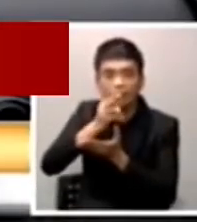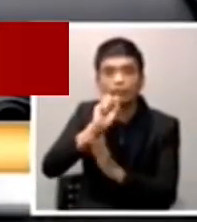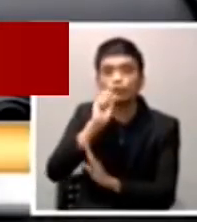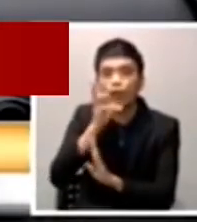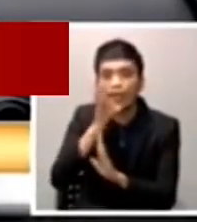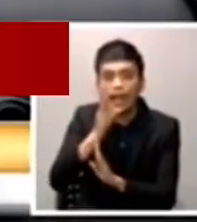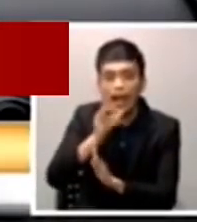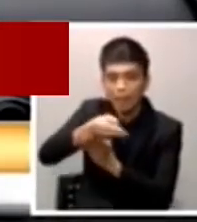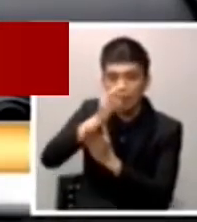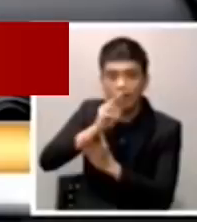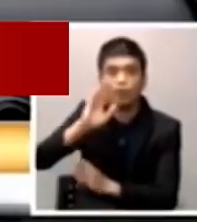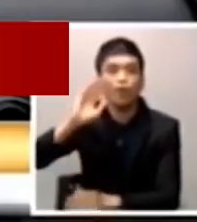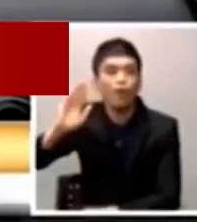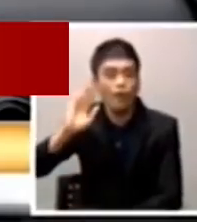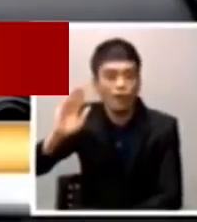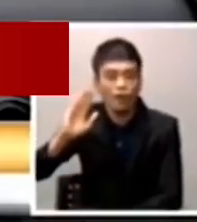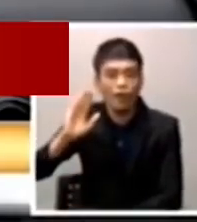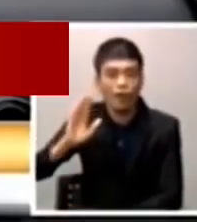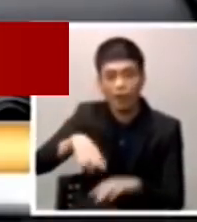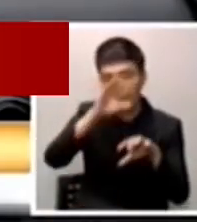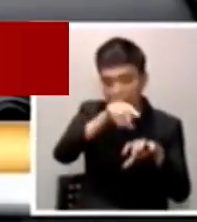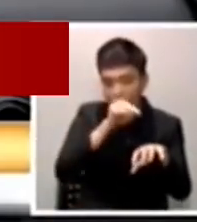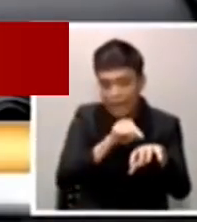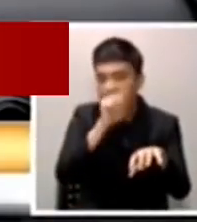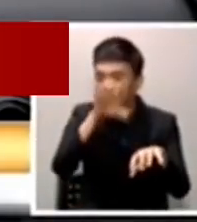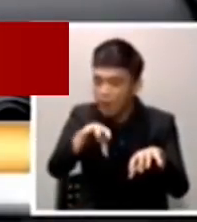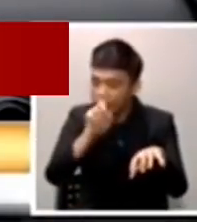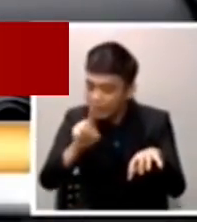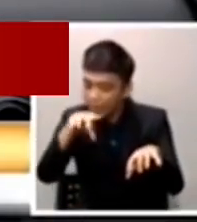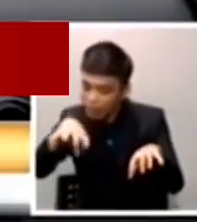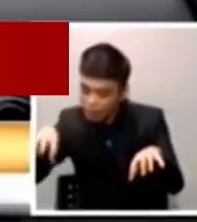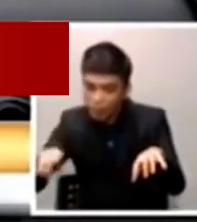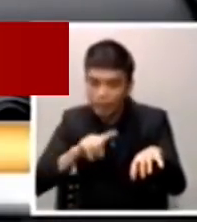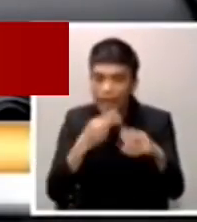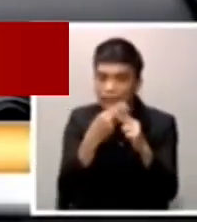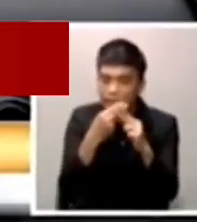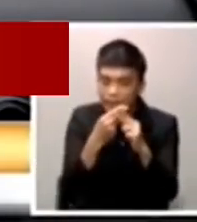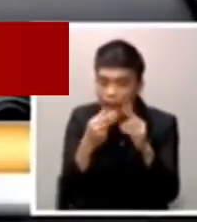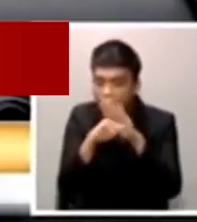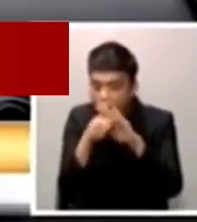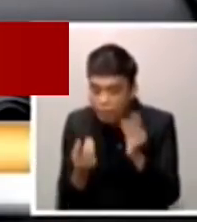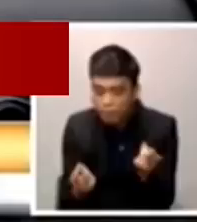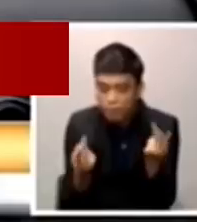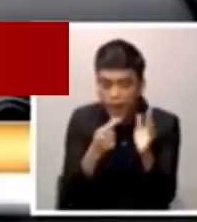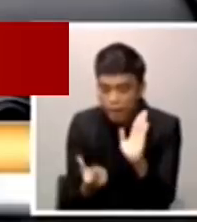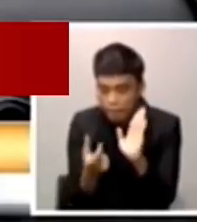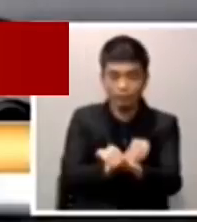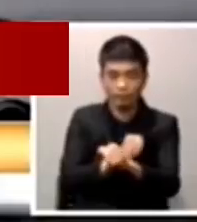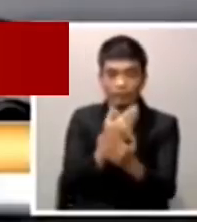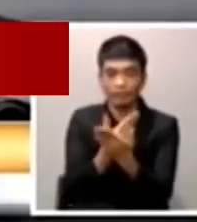ากเลยโครงการปืนสวัสดิการของหน่วยนั้นของหน่วยนี้แล้วก็สวมชื่อสวมบัญชีให้บุคคลภายนอกเข้า